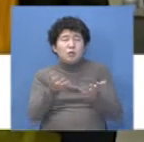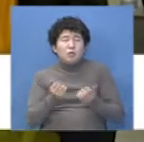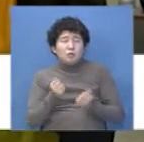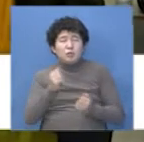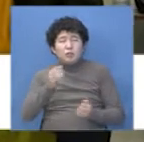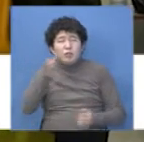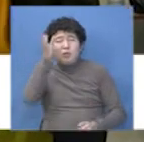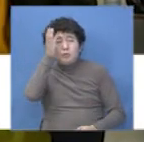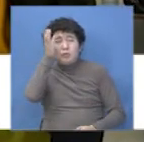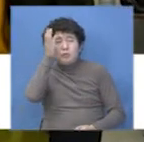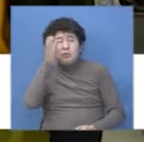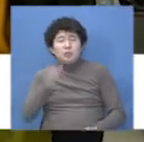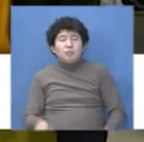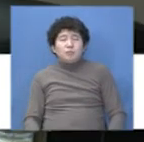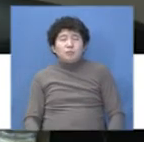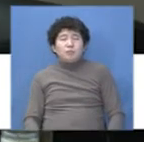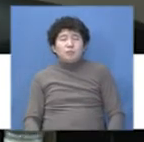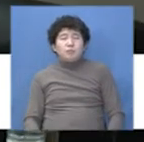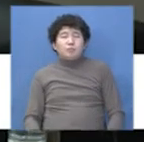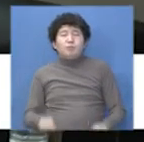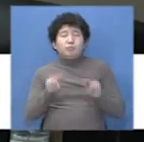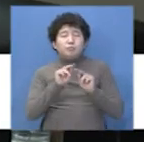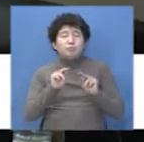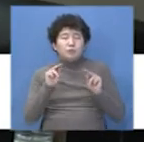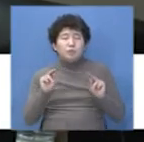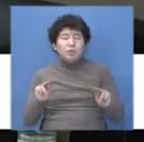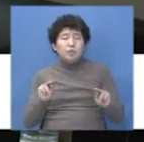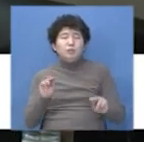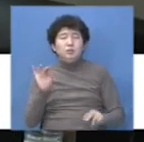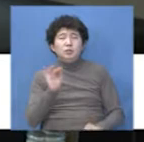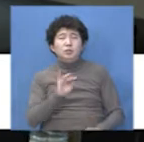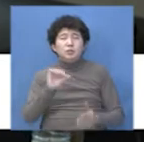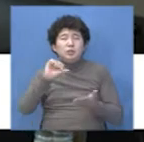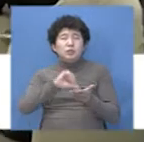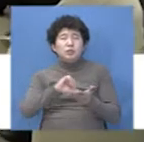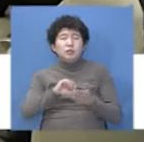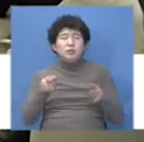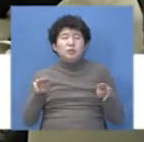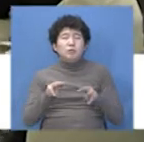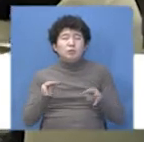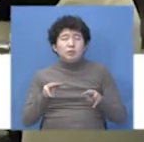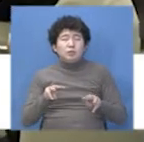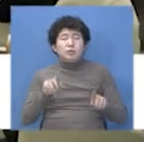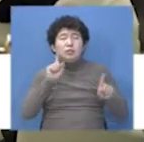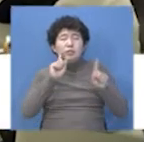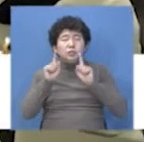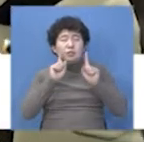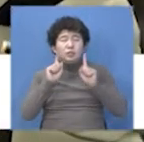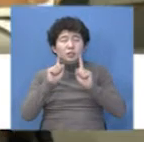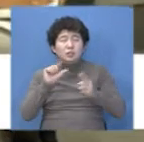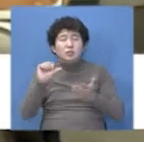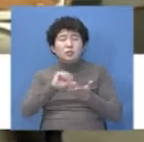вопросы развития инклюзивного образования с преподавателями учебных заведений и представителями министерства. В заседании также приняли